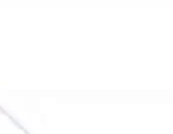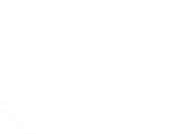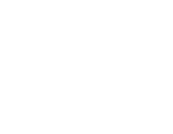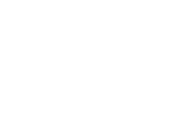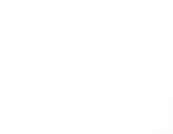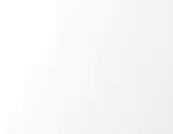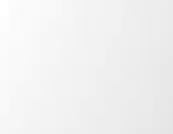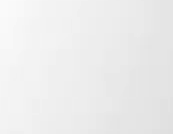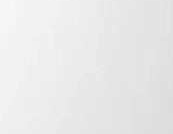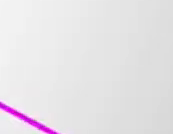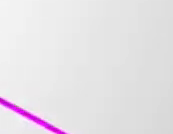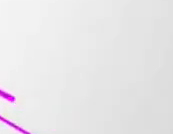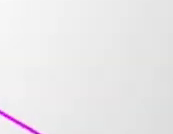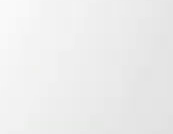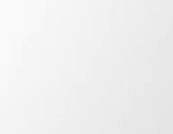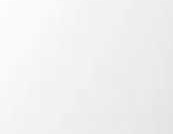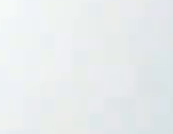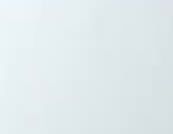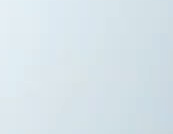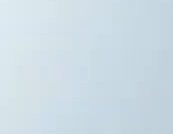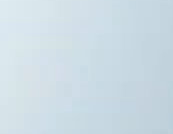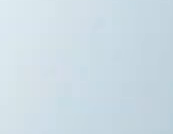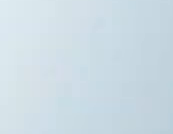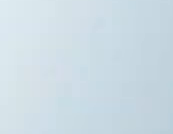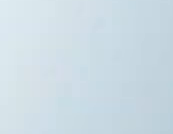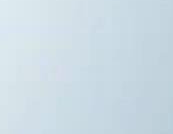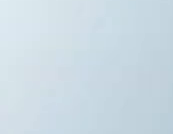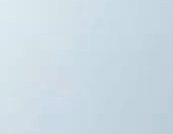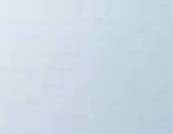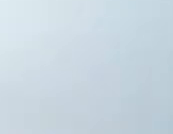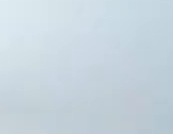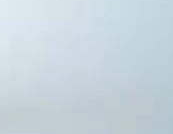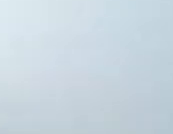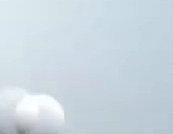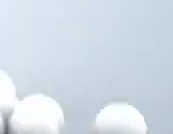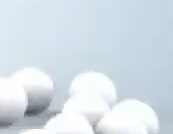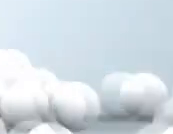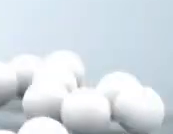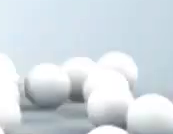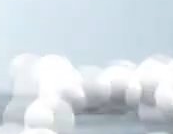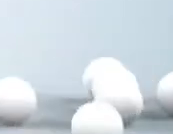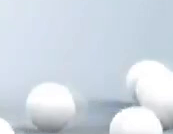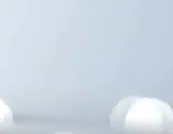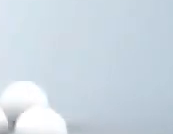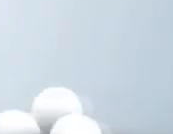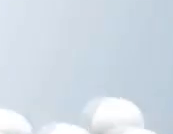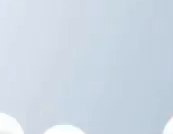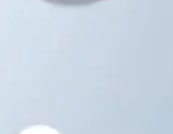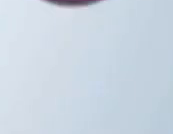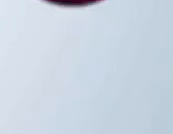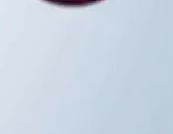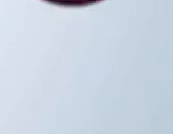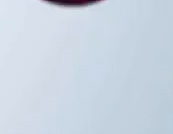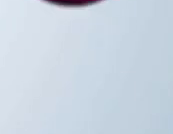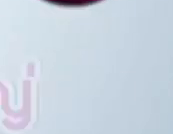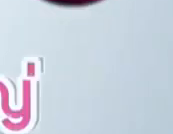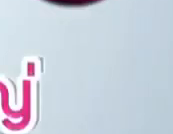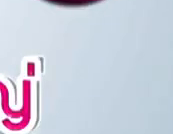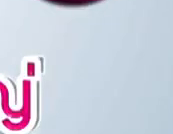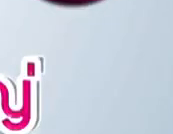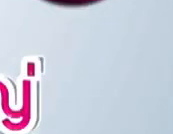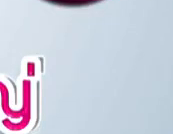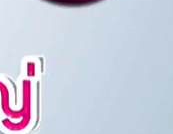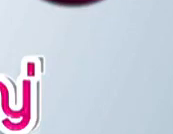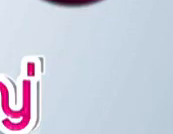ทีละเล็กทีละน้อยค่อยค่อยเป็นค่อยค่อยไปจากหนึ่งถึง